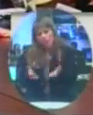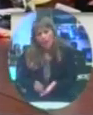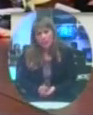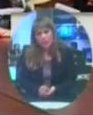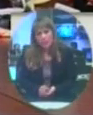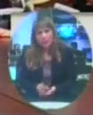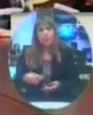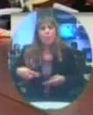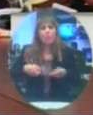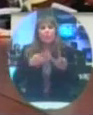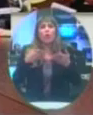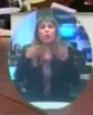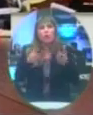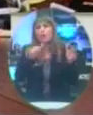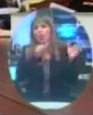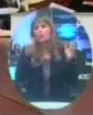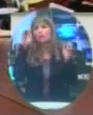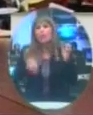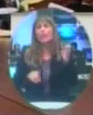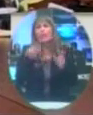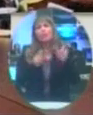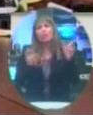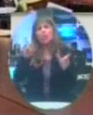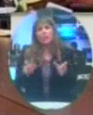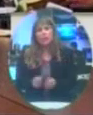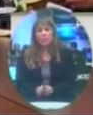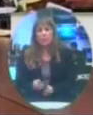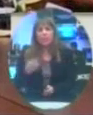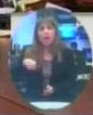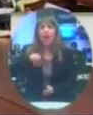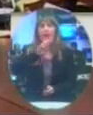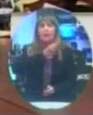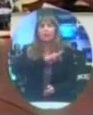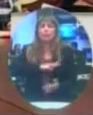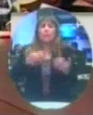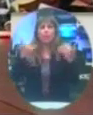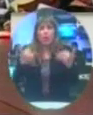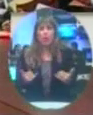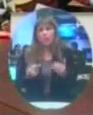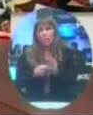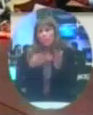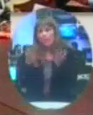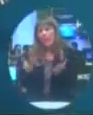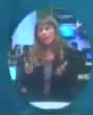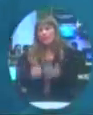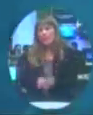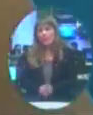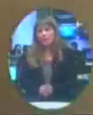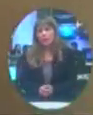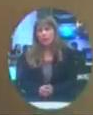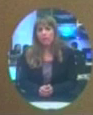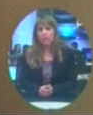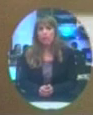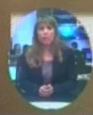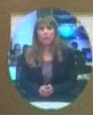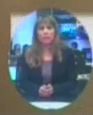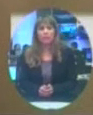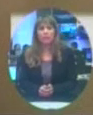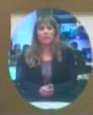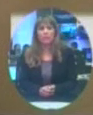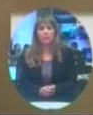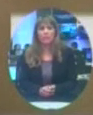שמשרת 600 אלף תושבים. אנחנו סובלים היום מהדבר הזה, אני אומר לכם את זה.